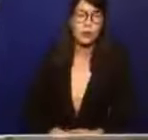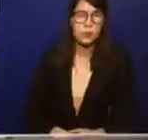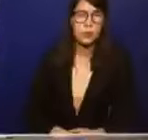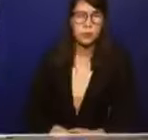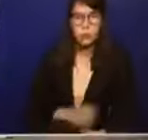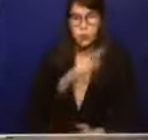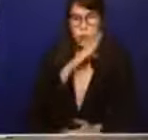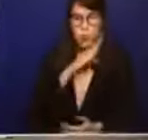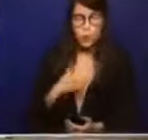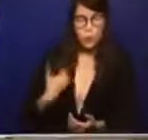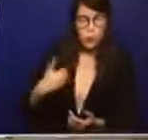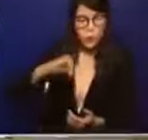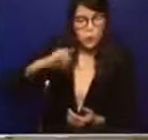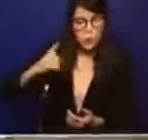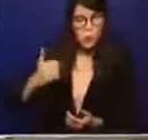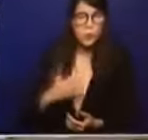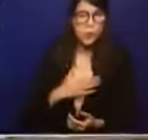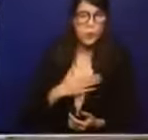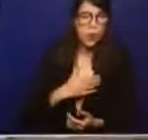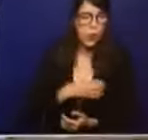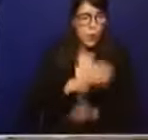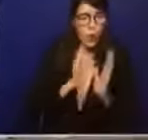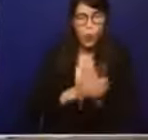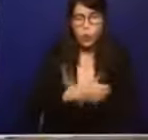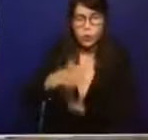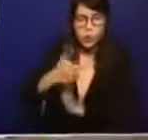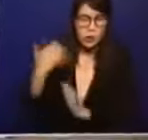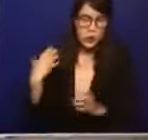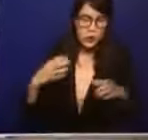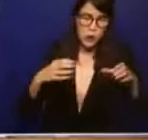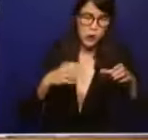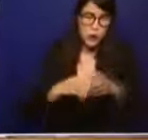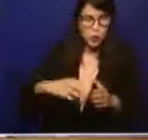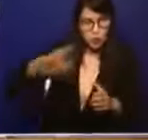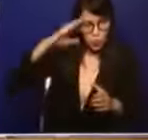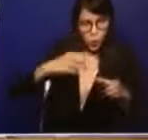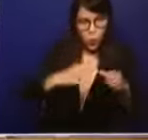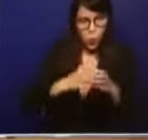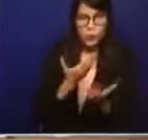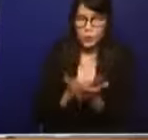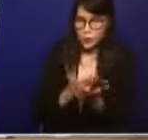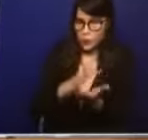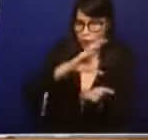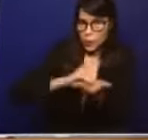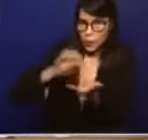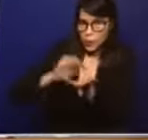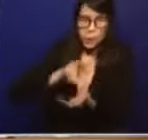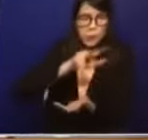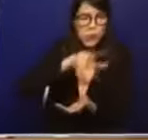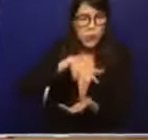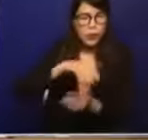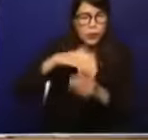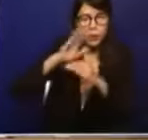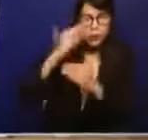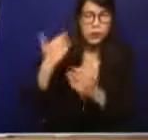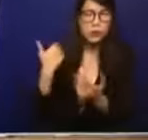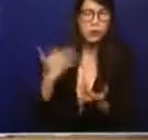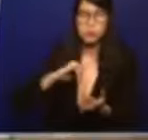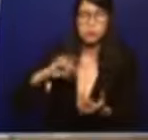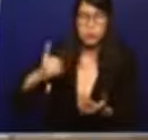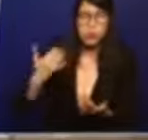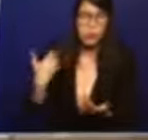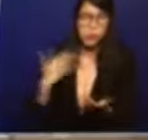างว่าในพลคนอื่นที่อยู่ในกองทัพเขาก็ได้รับกันได้รับเกิน 3,000 กันได้รับอะไรกันนะคะพ